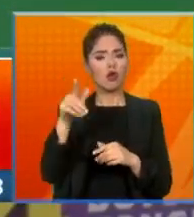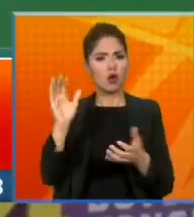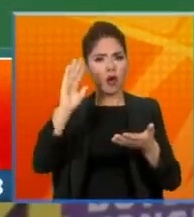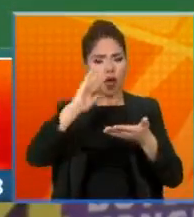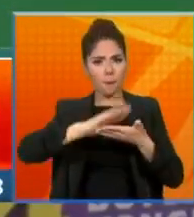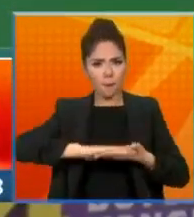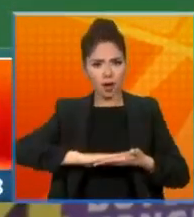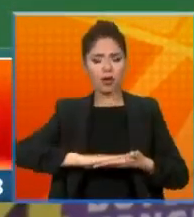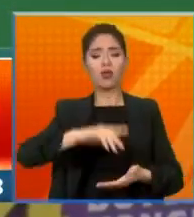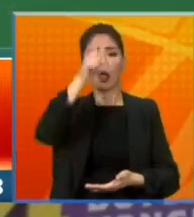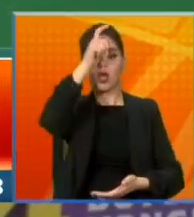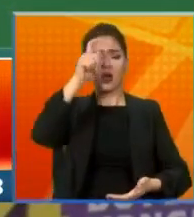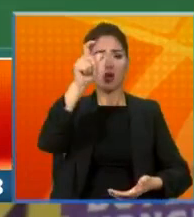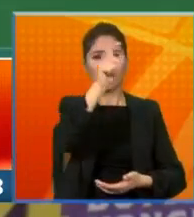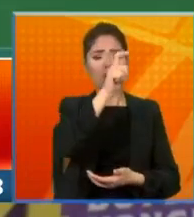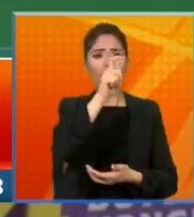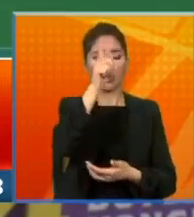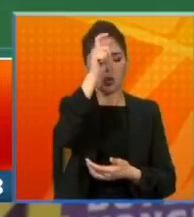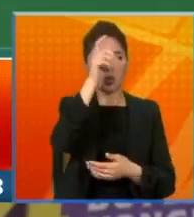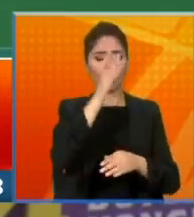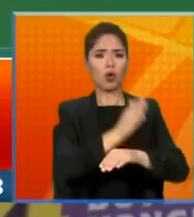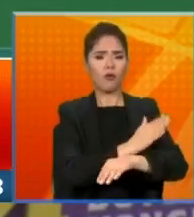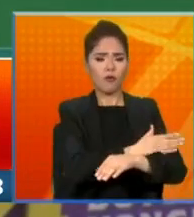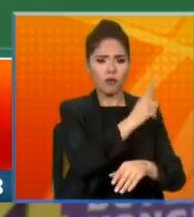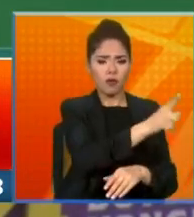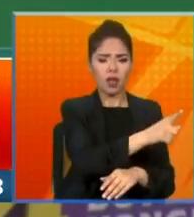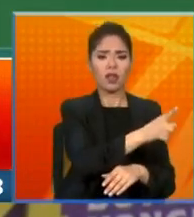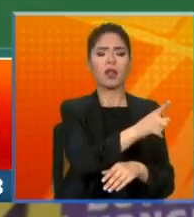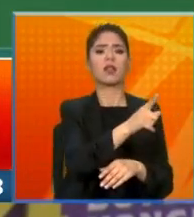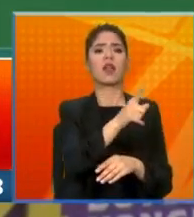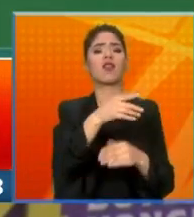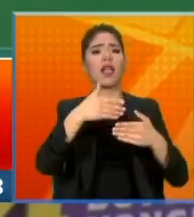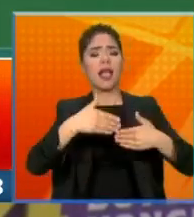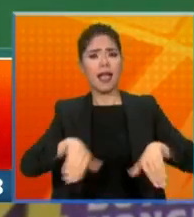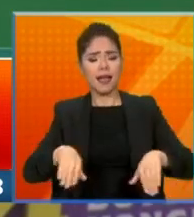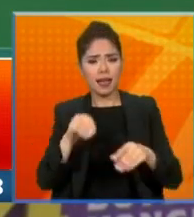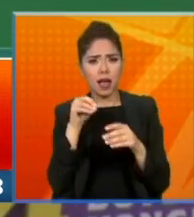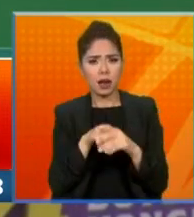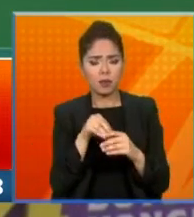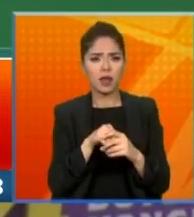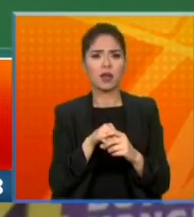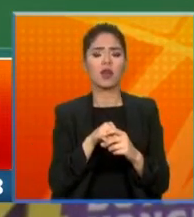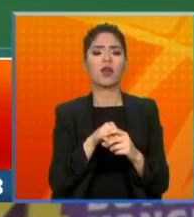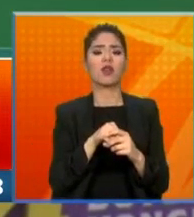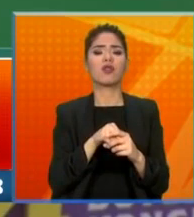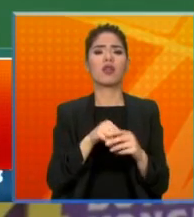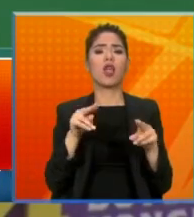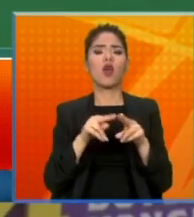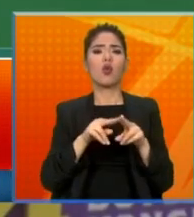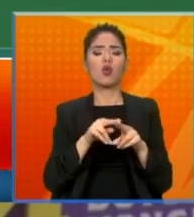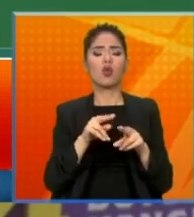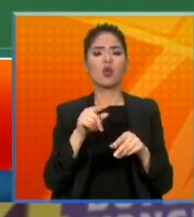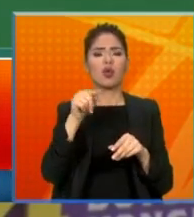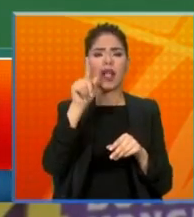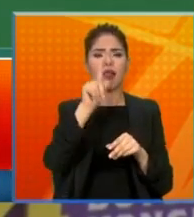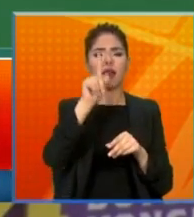barışını, Kürtlerin demokratik Suriye'deki temsiliyetini engellemek için Kuzey Suriye'ye